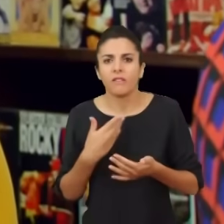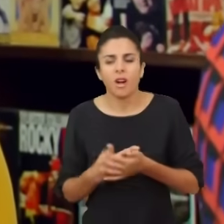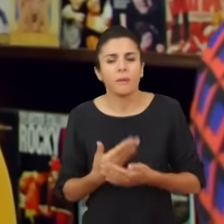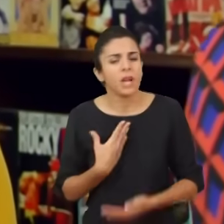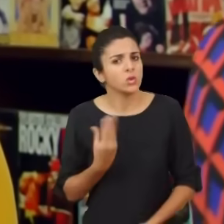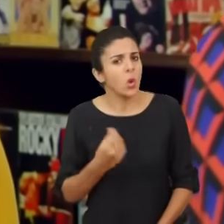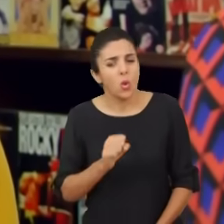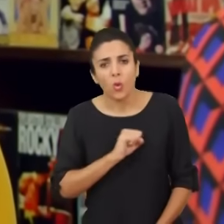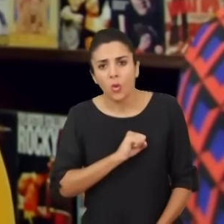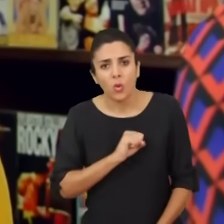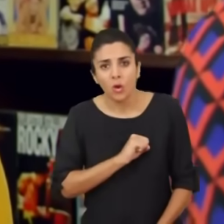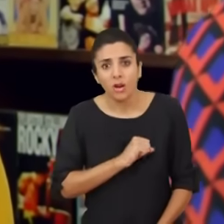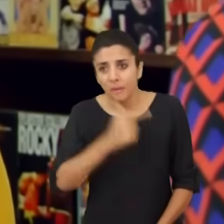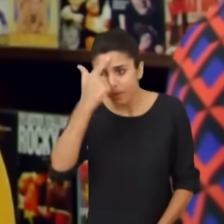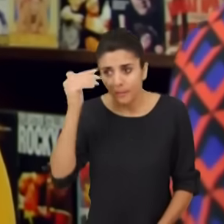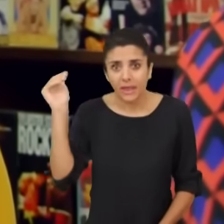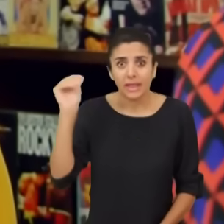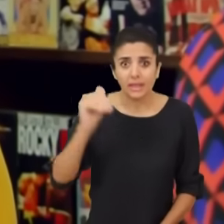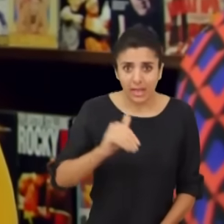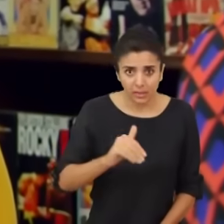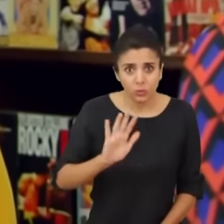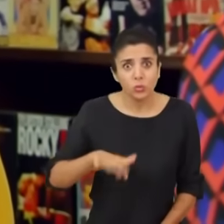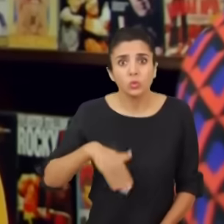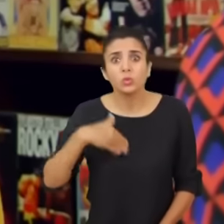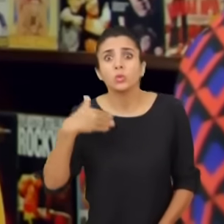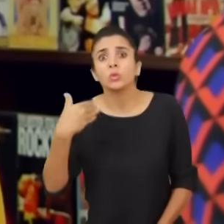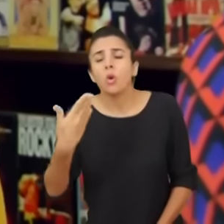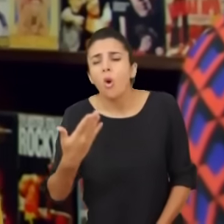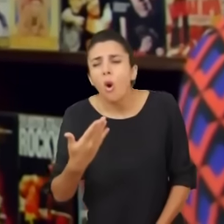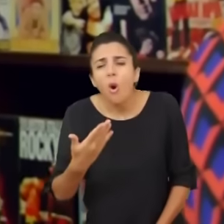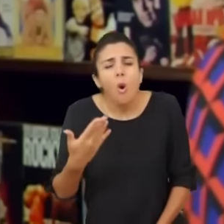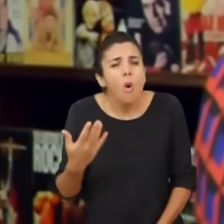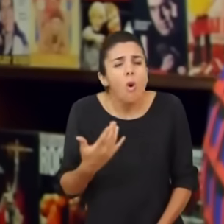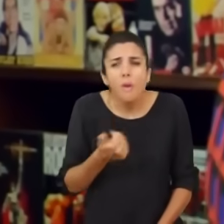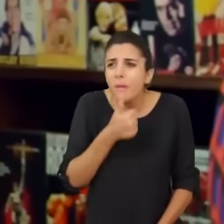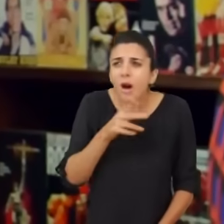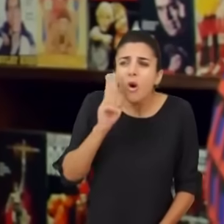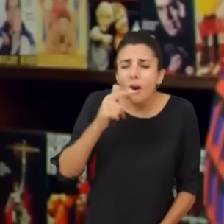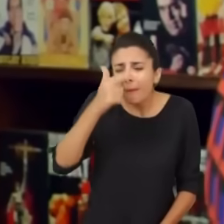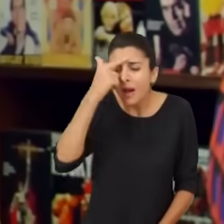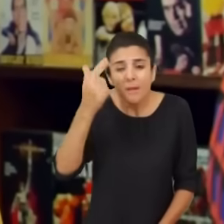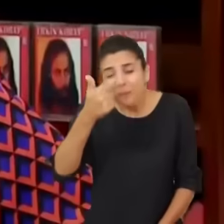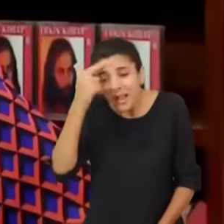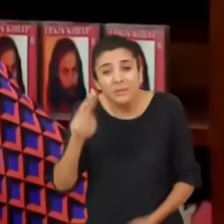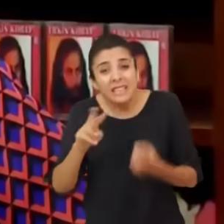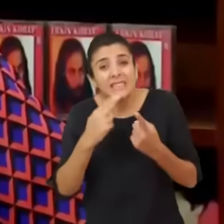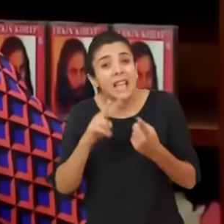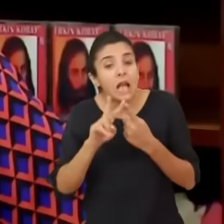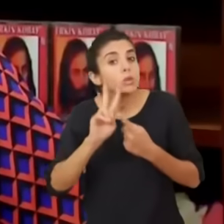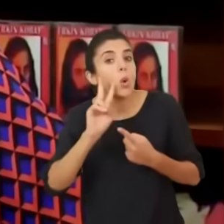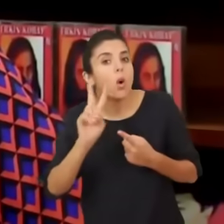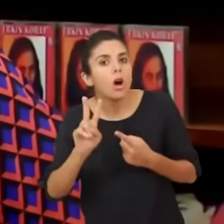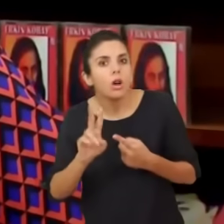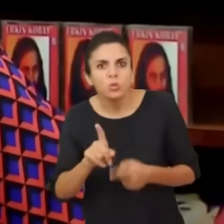çok korkuyorum şimdi. Gelecek buraya. Ondan sonra Nazlı falan. Eyvah! Ya görürse? Ya görürse?